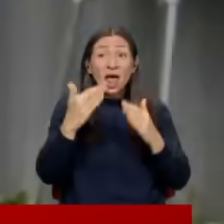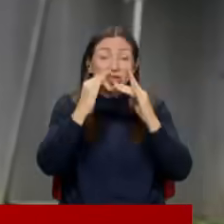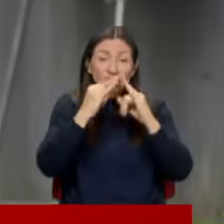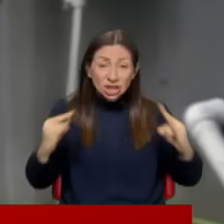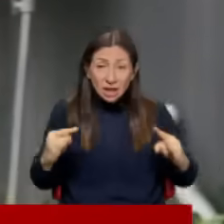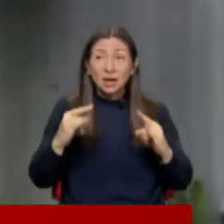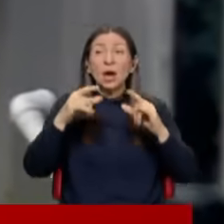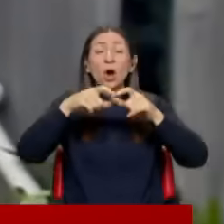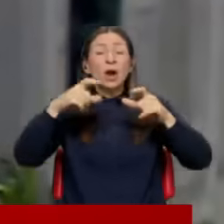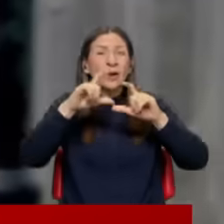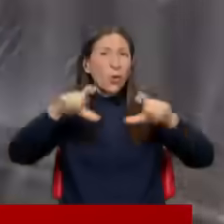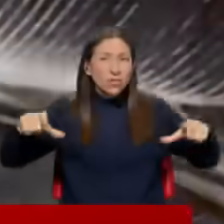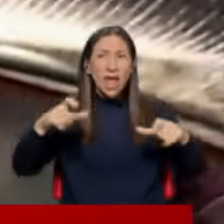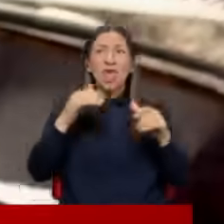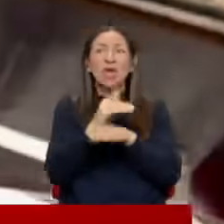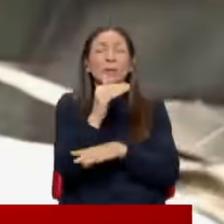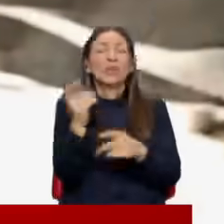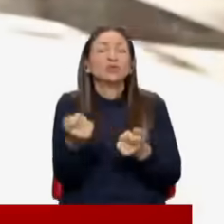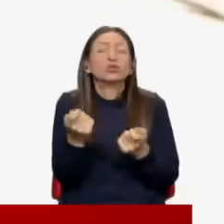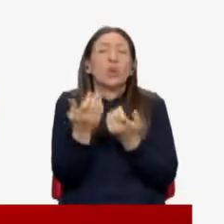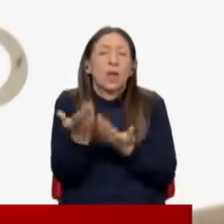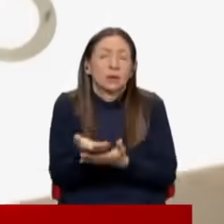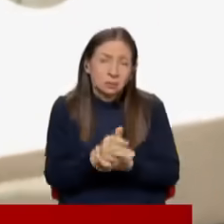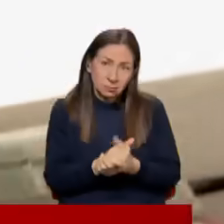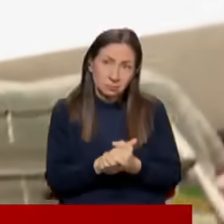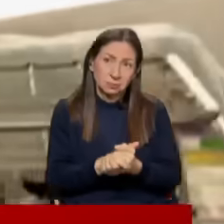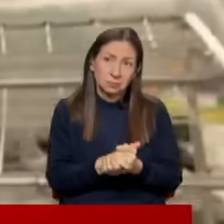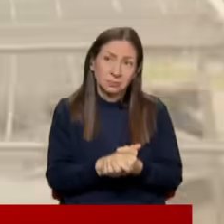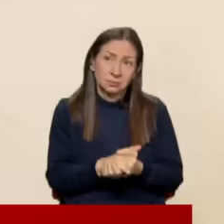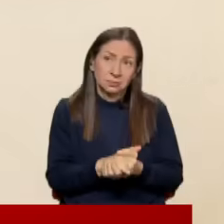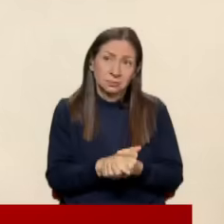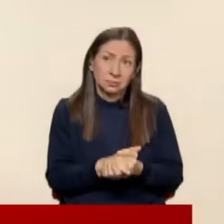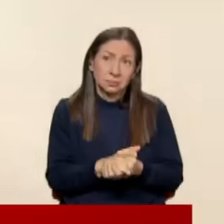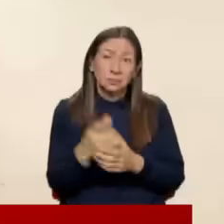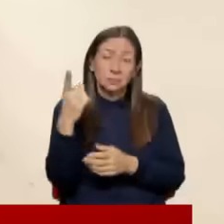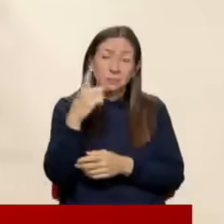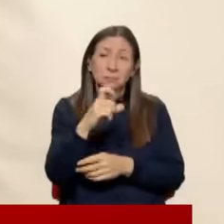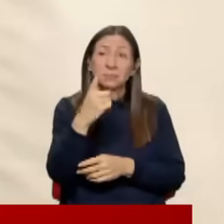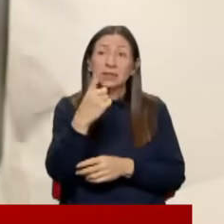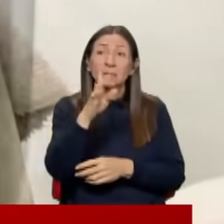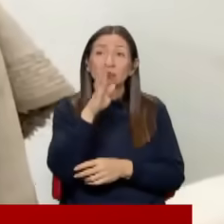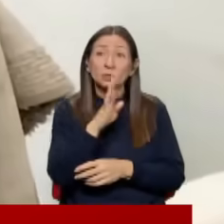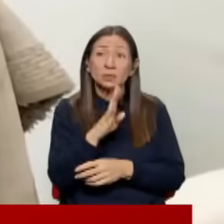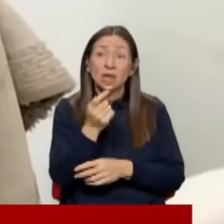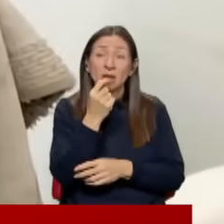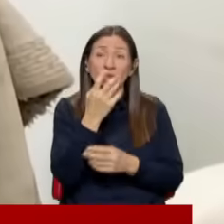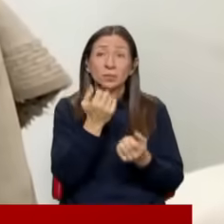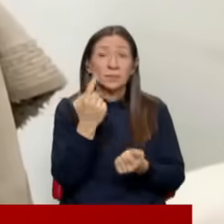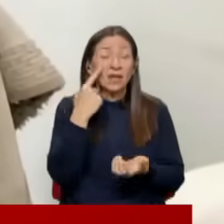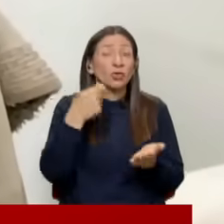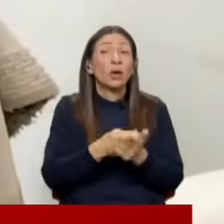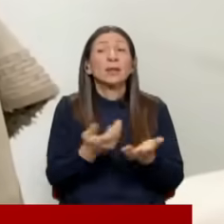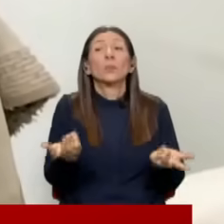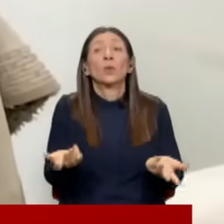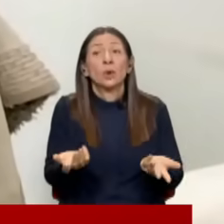çadırda, konteynerde yaşam mücadelesi veriyorlar. Ayda 1400 ilaç alıyorum. Devlet